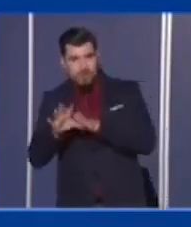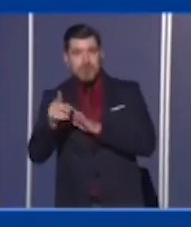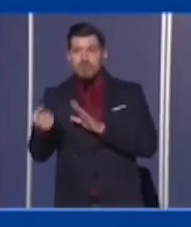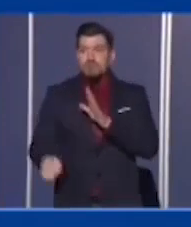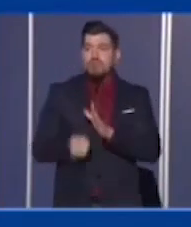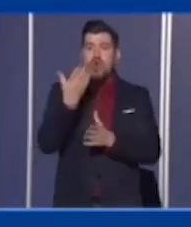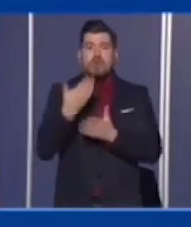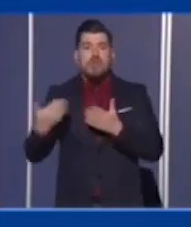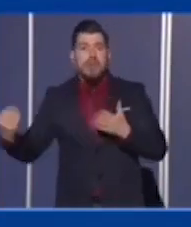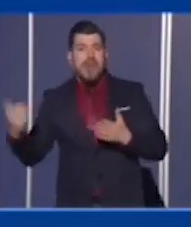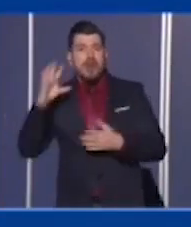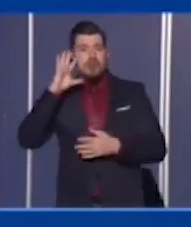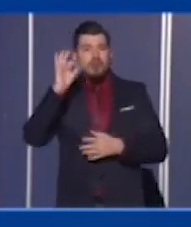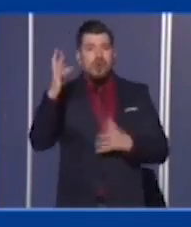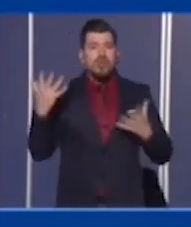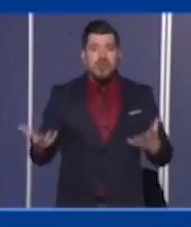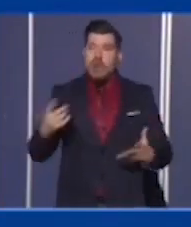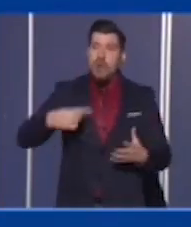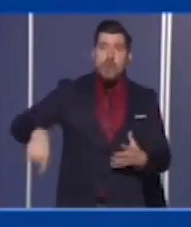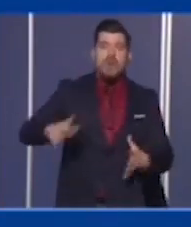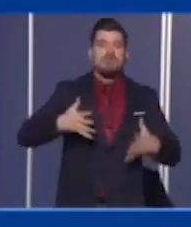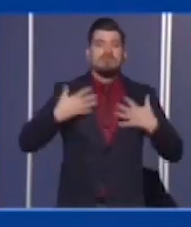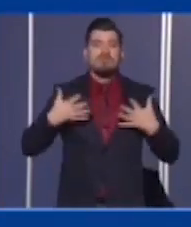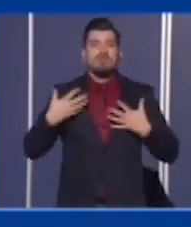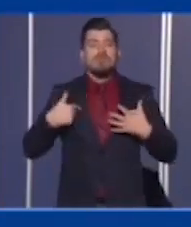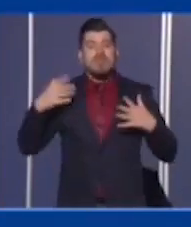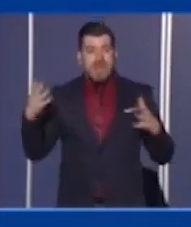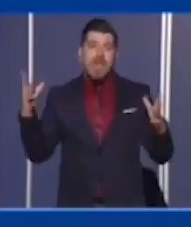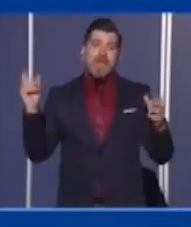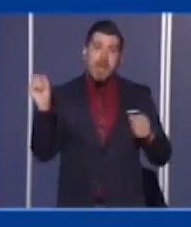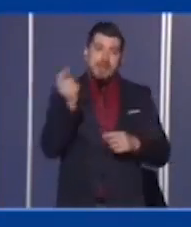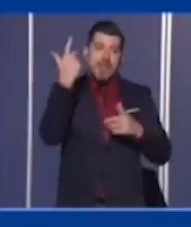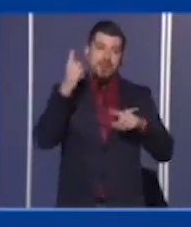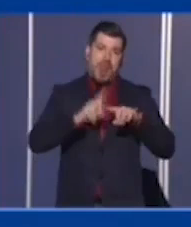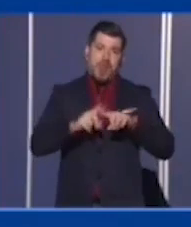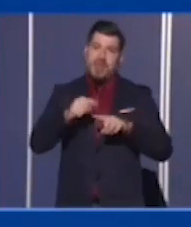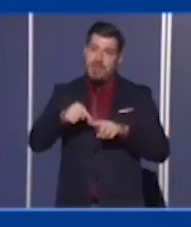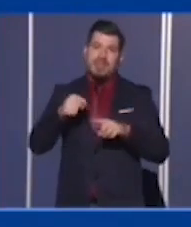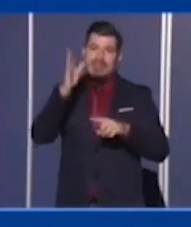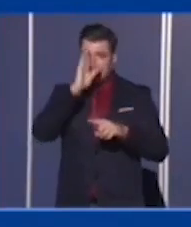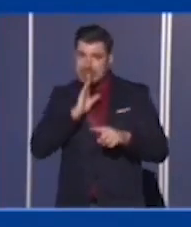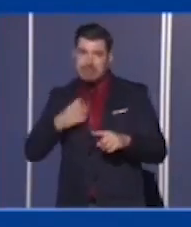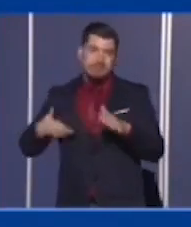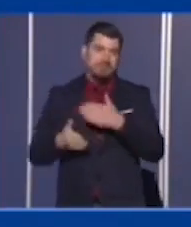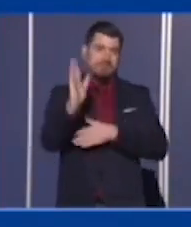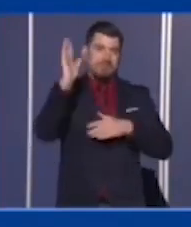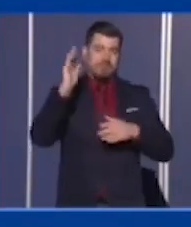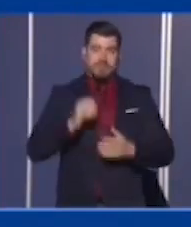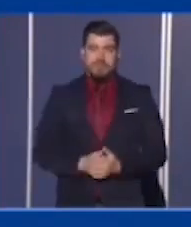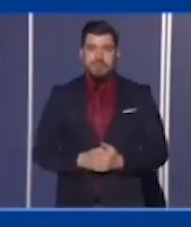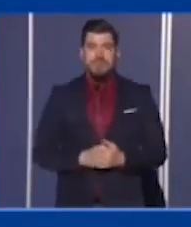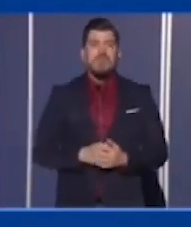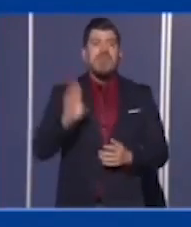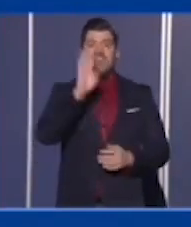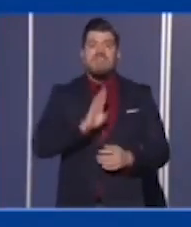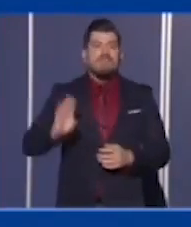ένα νέο ενθουσιασμό για να βγει η χώρα μας από την κρίση. Και αυτή η βιώσιμη ανάπτυξη βασίζεται σε